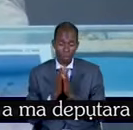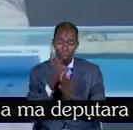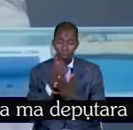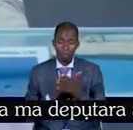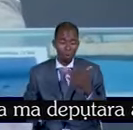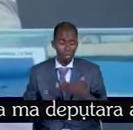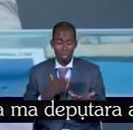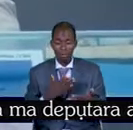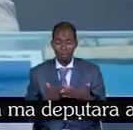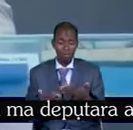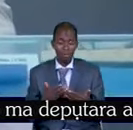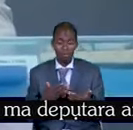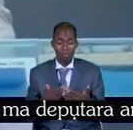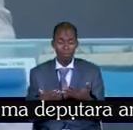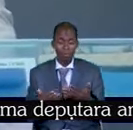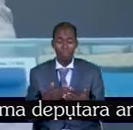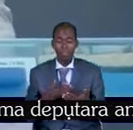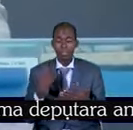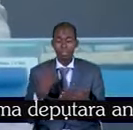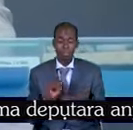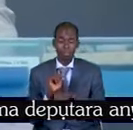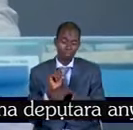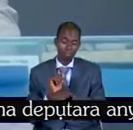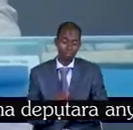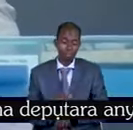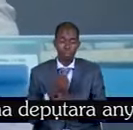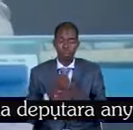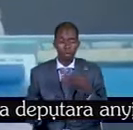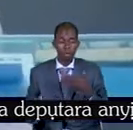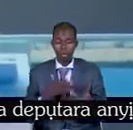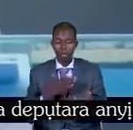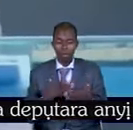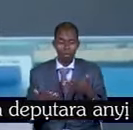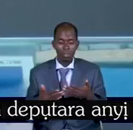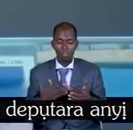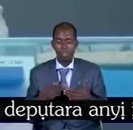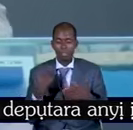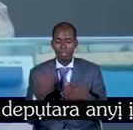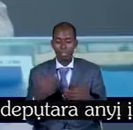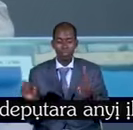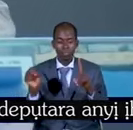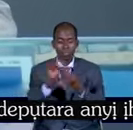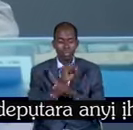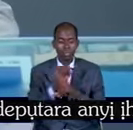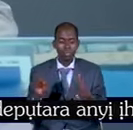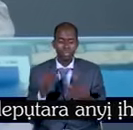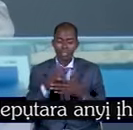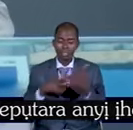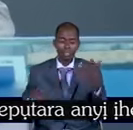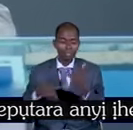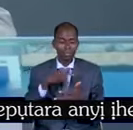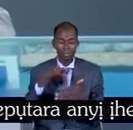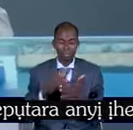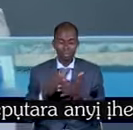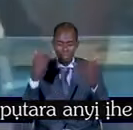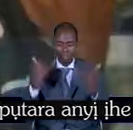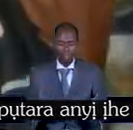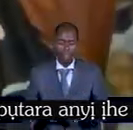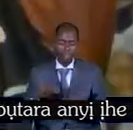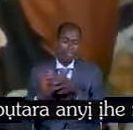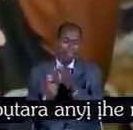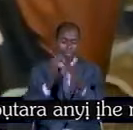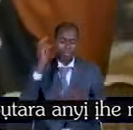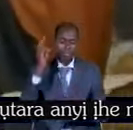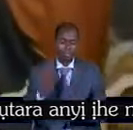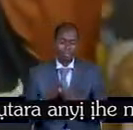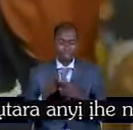bụrụ bụ mmekpa ahụ, ihe ọ sọrọ ya bụrụ bụ nhụjuanya, kagbuo ya ugbu a n'aha Jizọs.